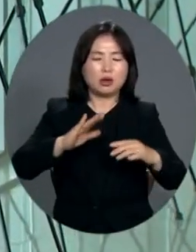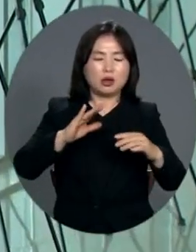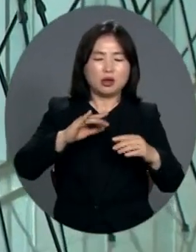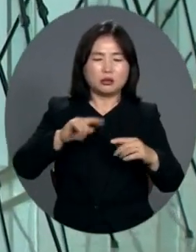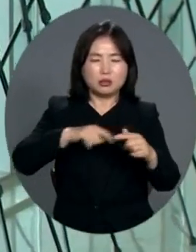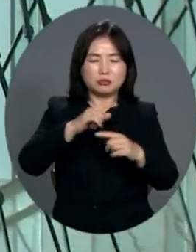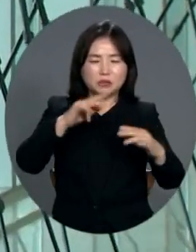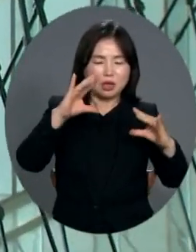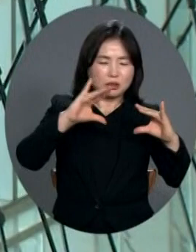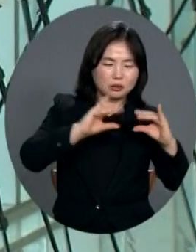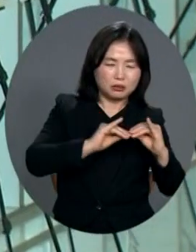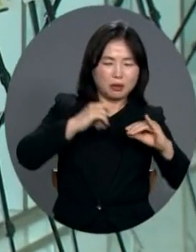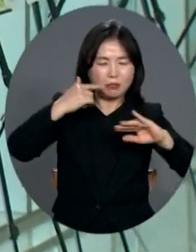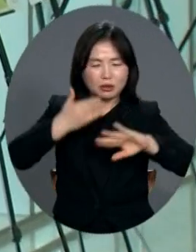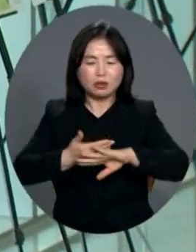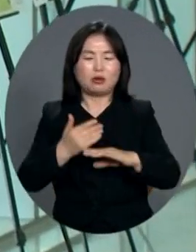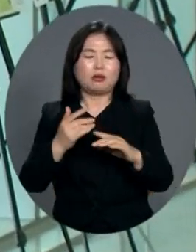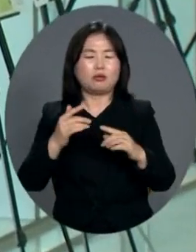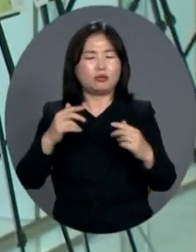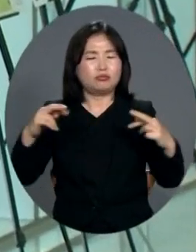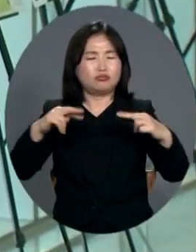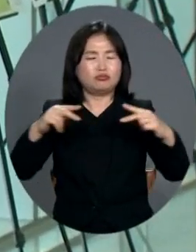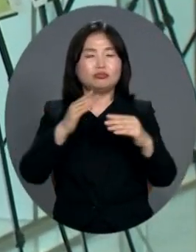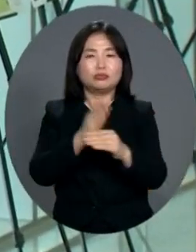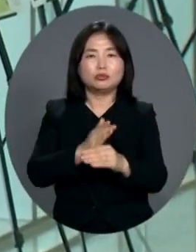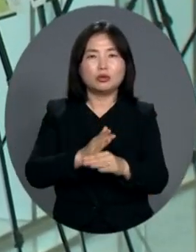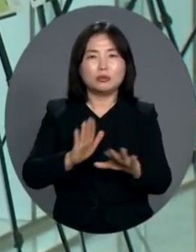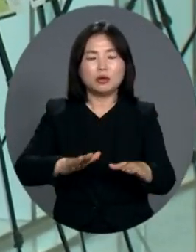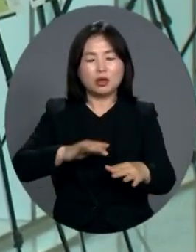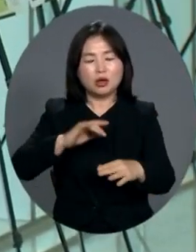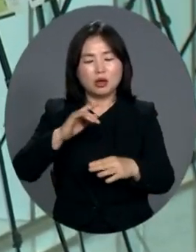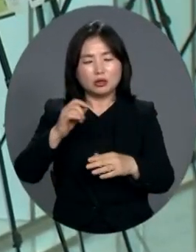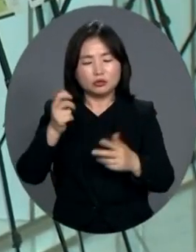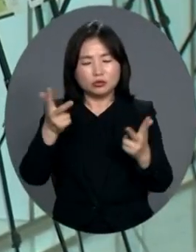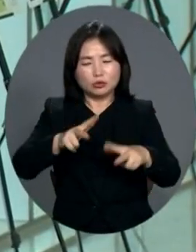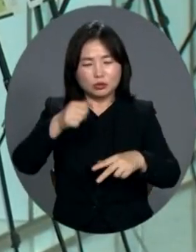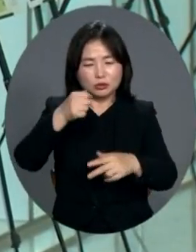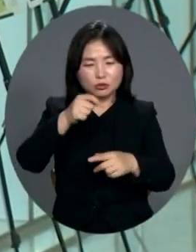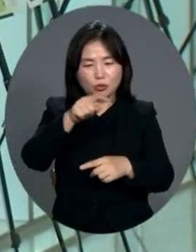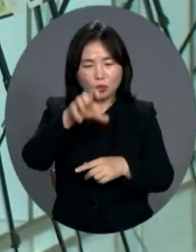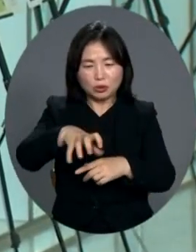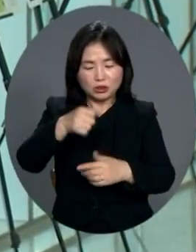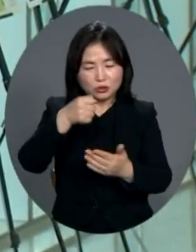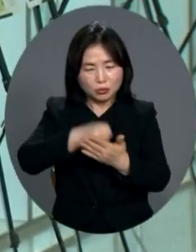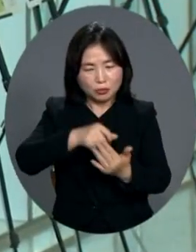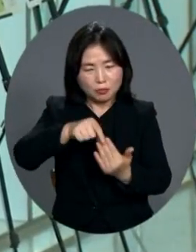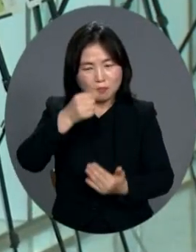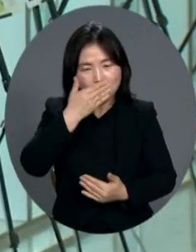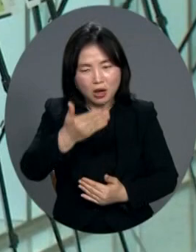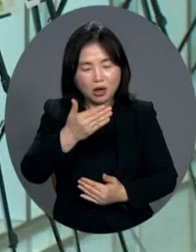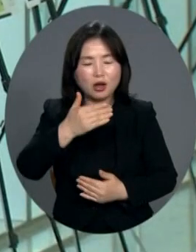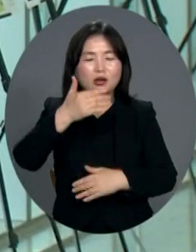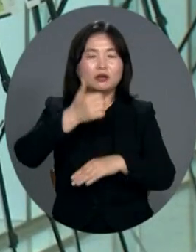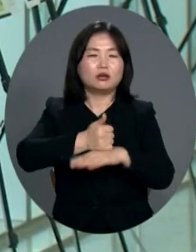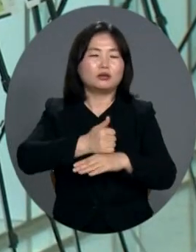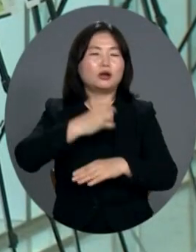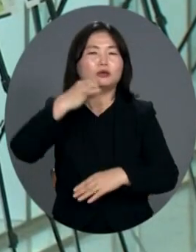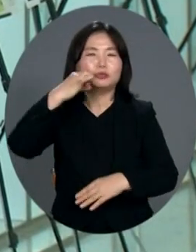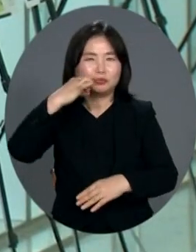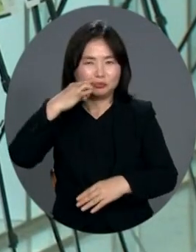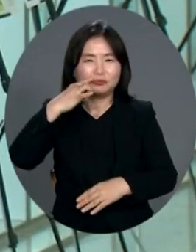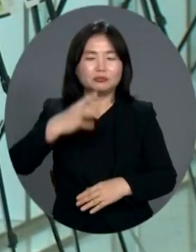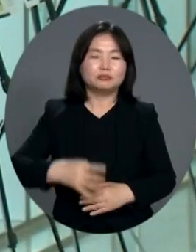여론은 찬반으로 갈려 있습니다. 이번에는 추모공원 최종 부지를 선정할 수 있을지 그 결과에